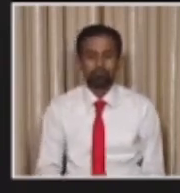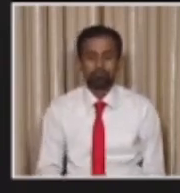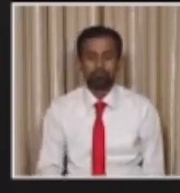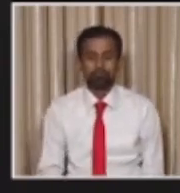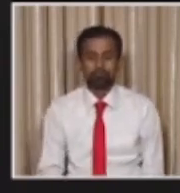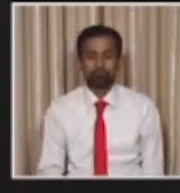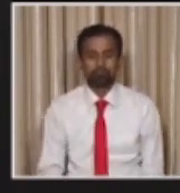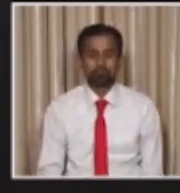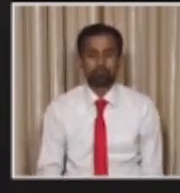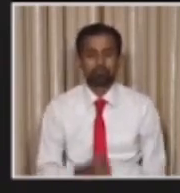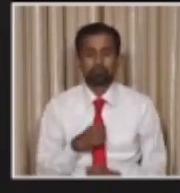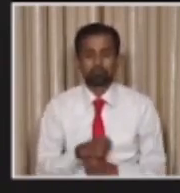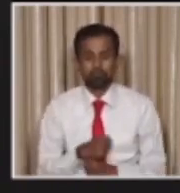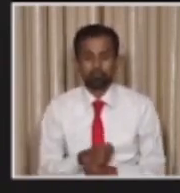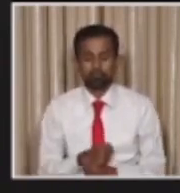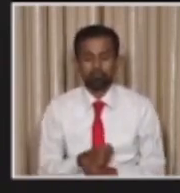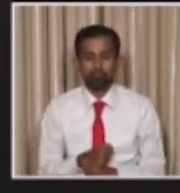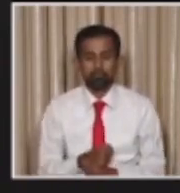මේ රජය